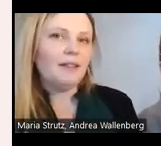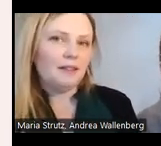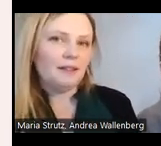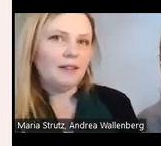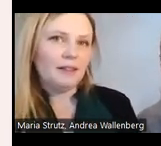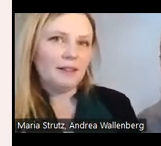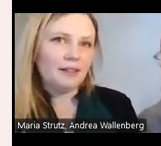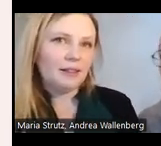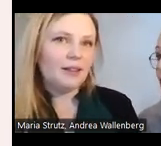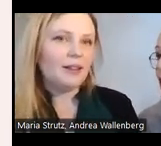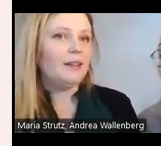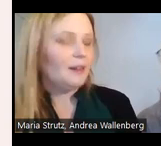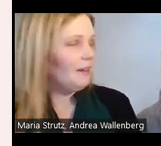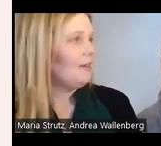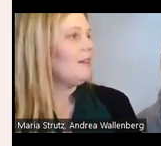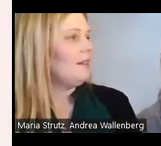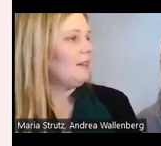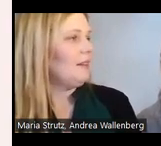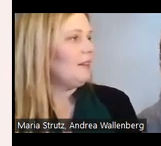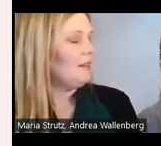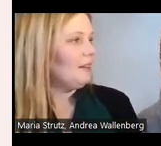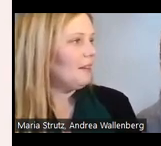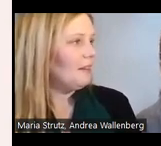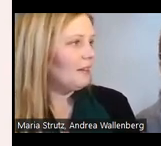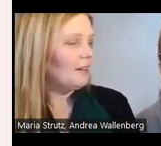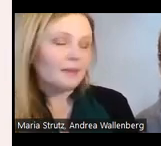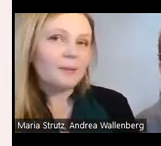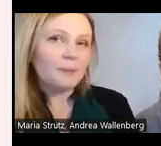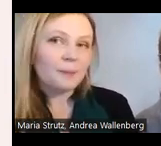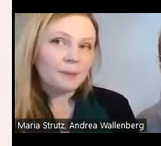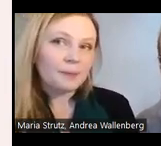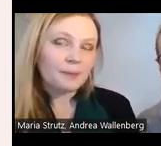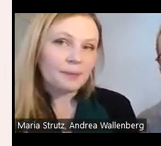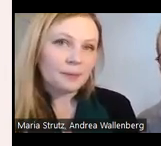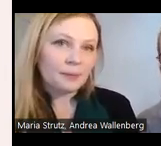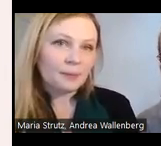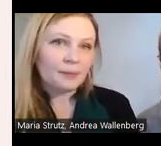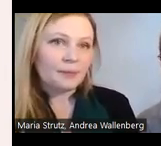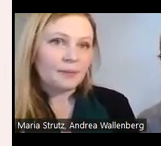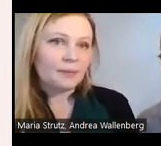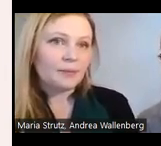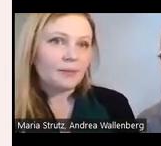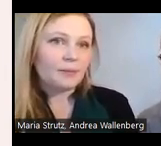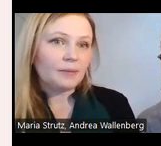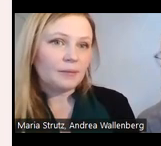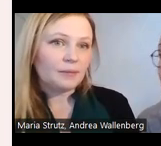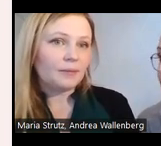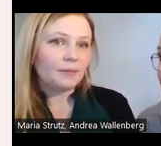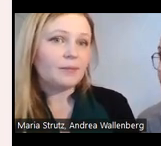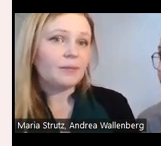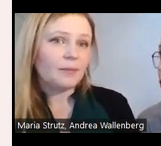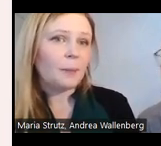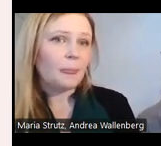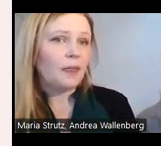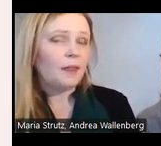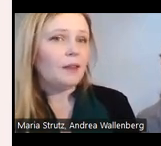ju någonting som ändå sker frekvent i barnets liv. Men någonting som blir väldigt personligt, det är ju ens